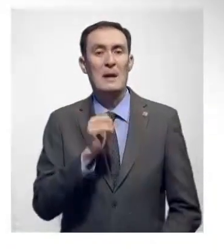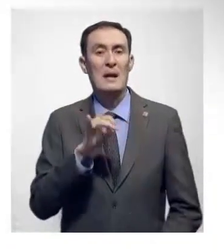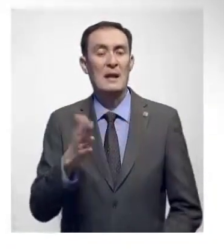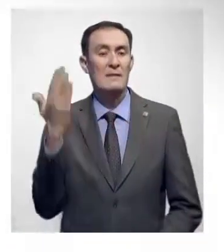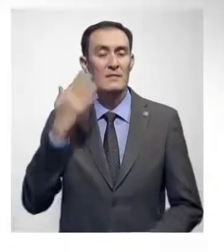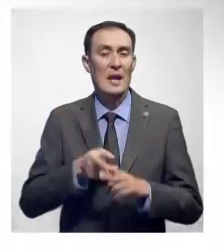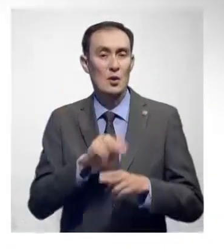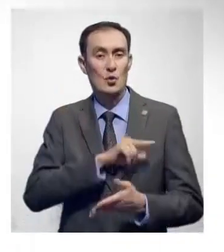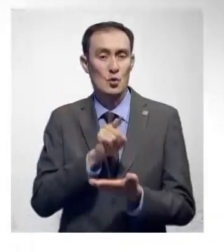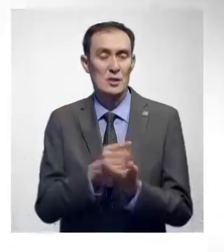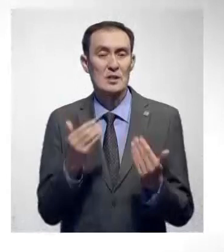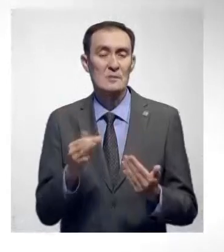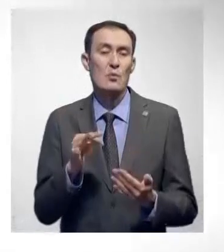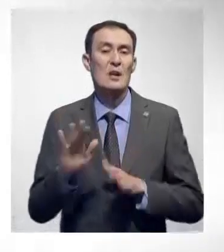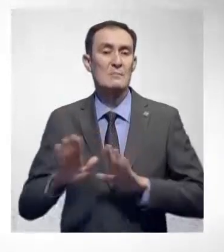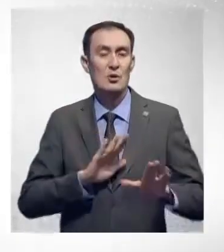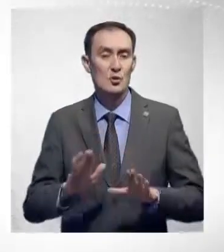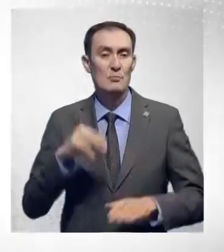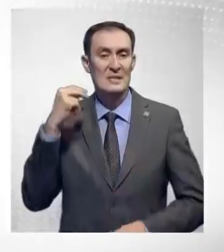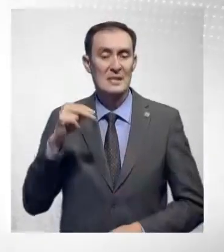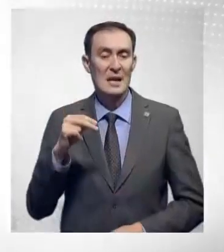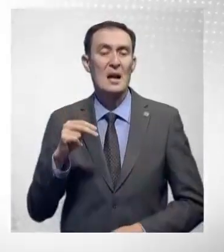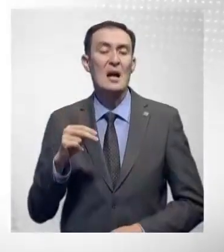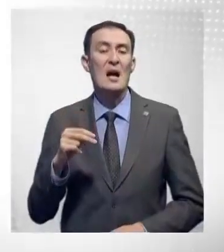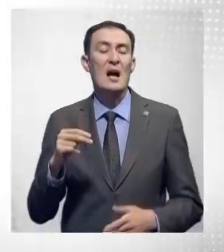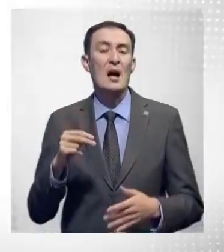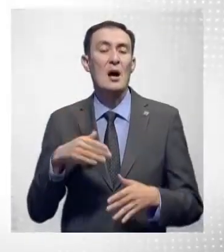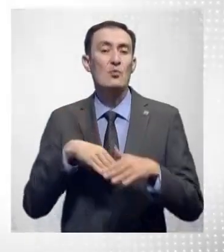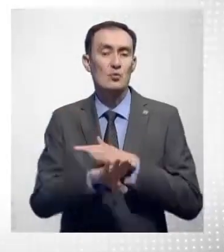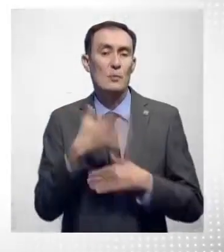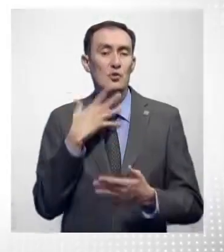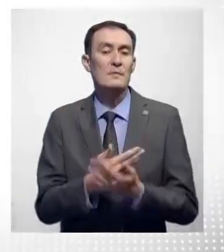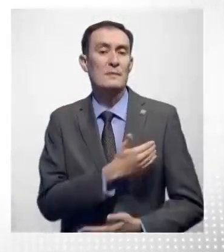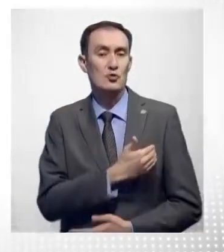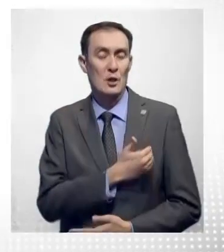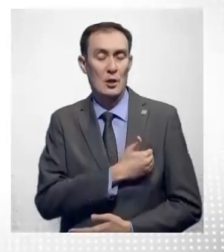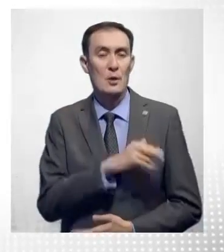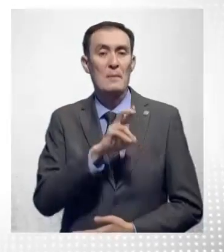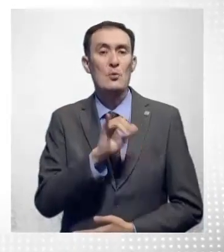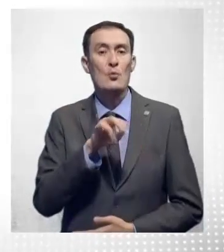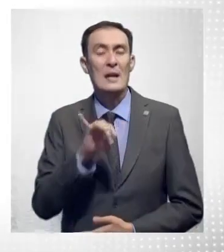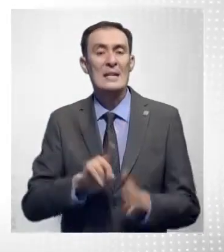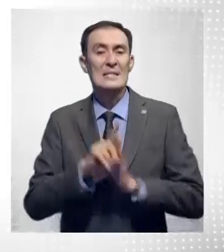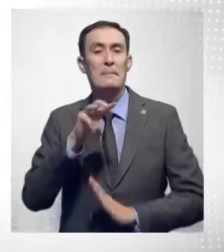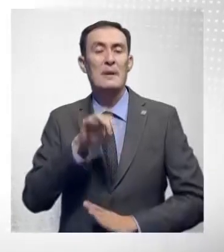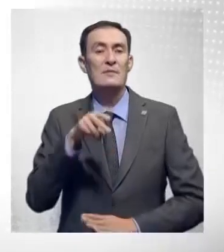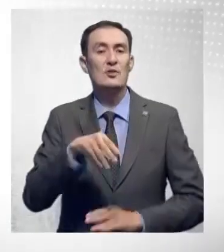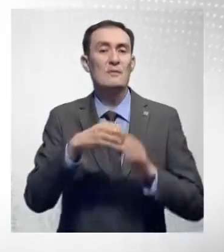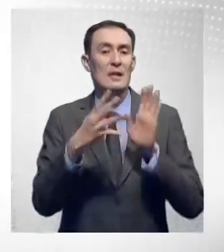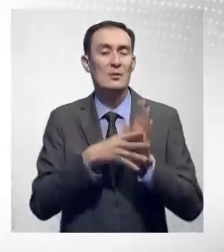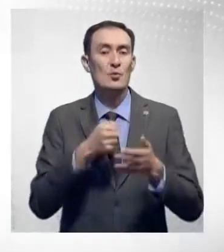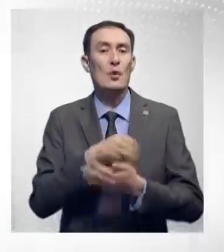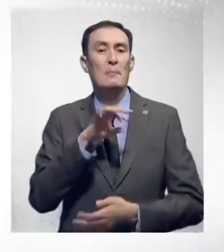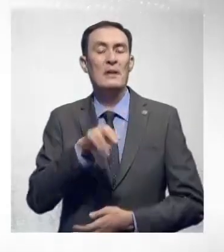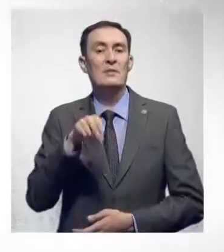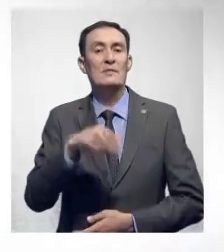ранее занимавший эту должность, согласно распоряжению президента, освобожден по собственному желанию. Напомню, Берик Уали с марта 2019 по